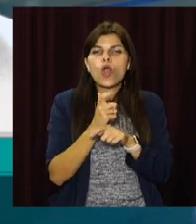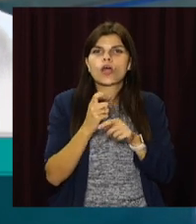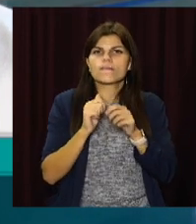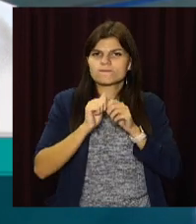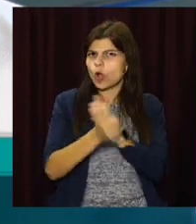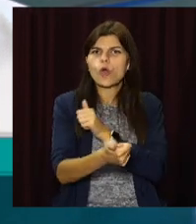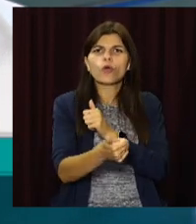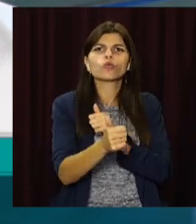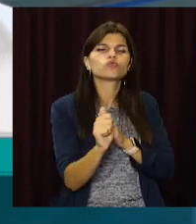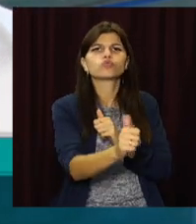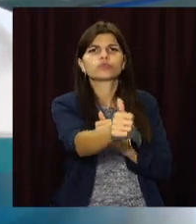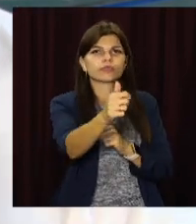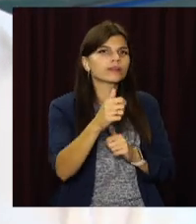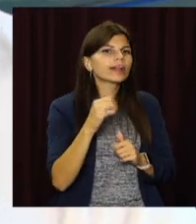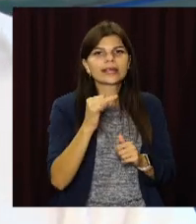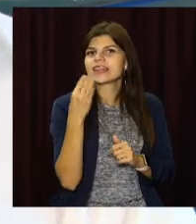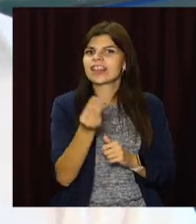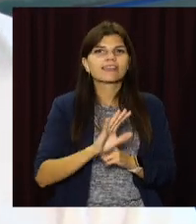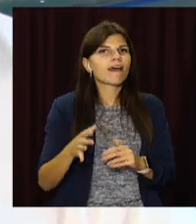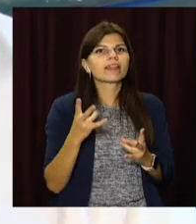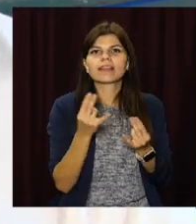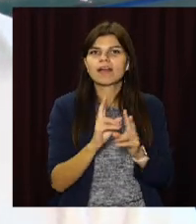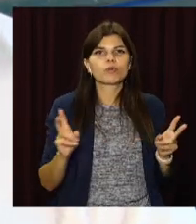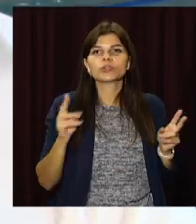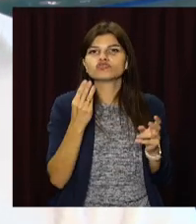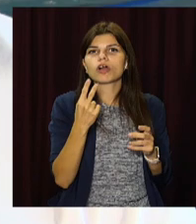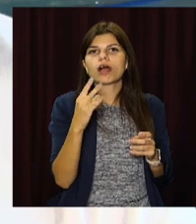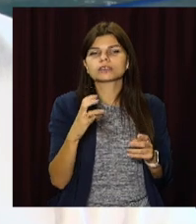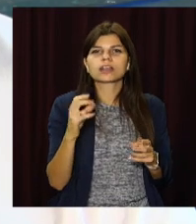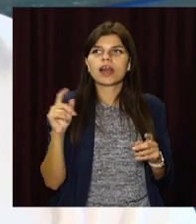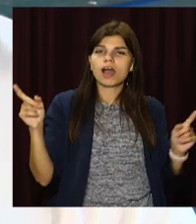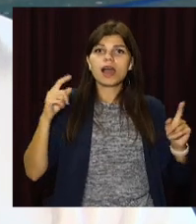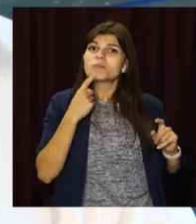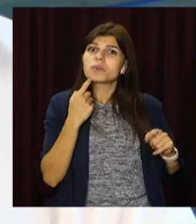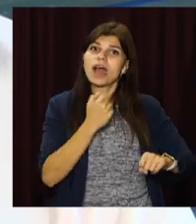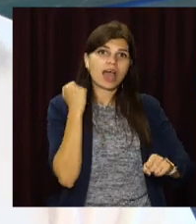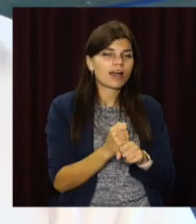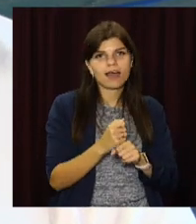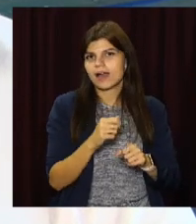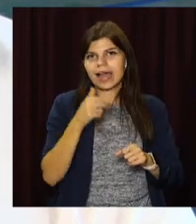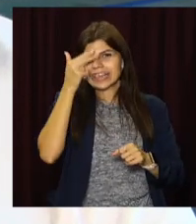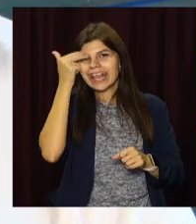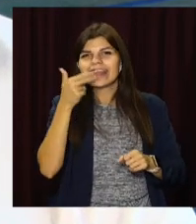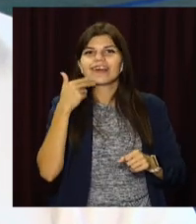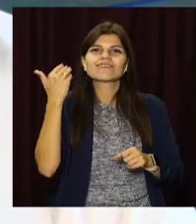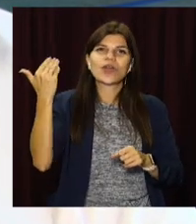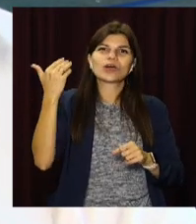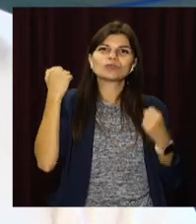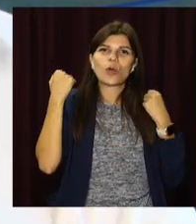оторвалась, ушла и не дала никаких шансов на сопротивление итальянской спортсменке.